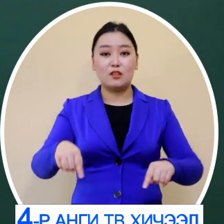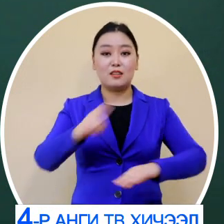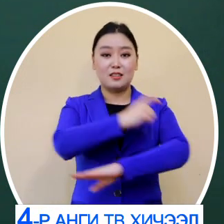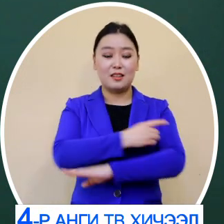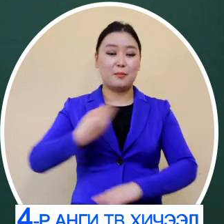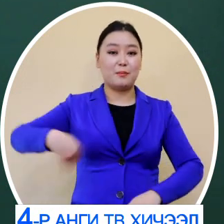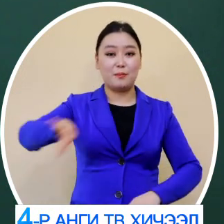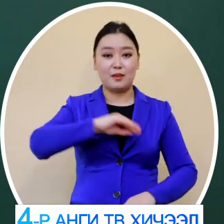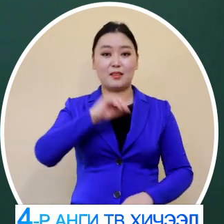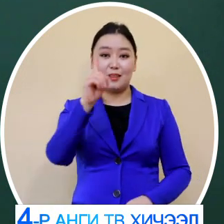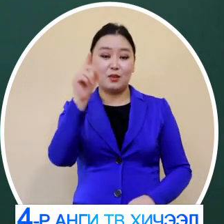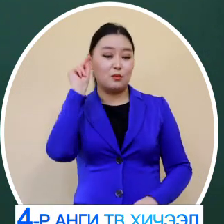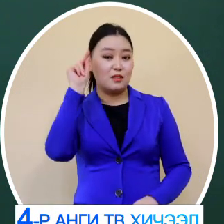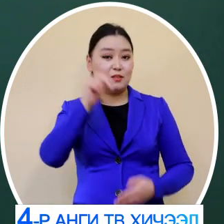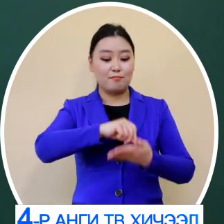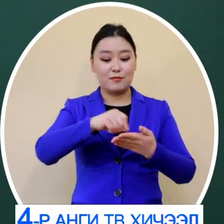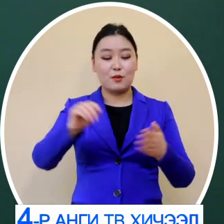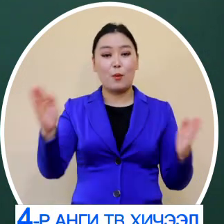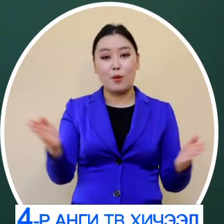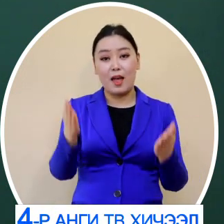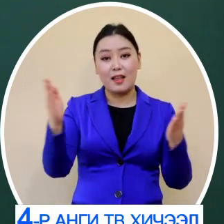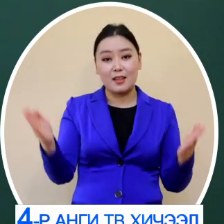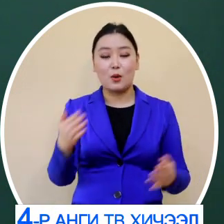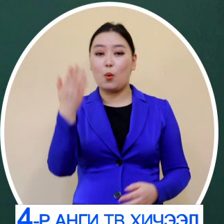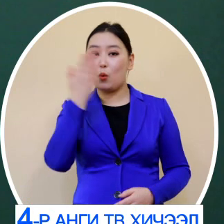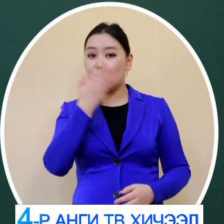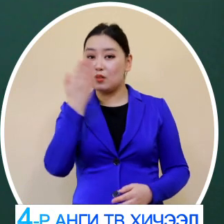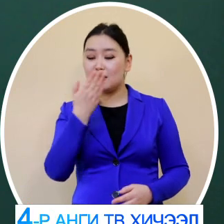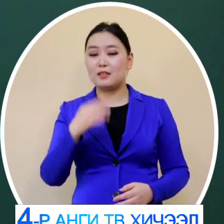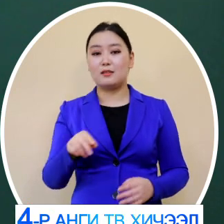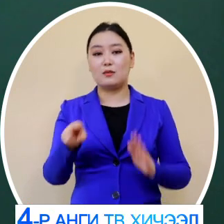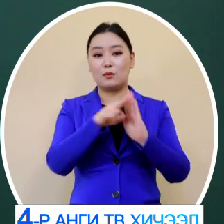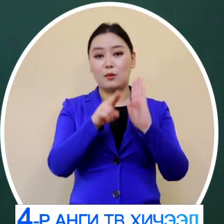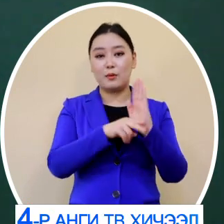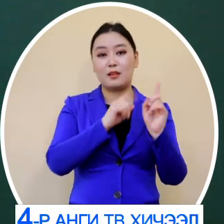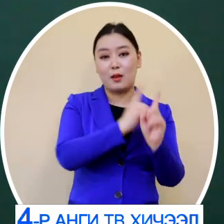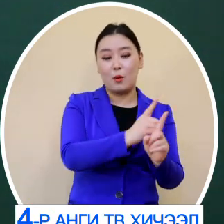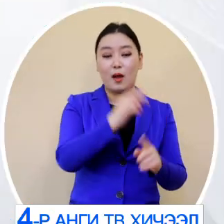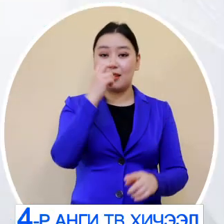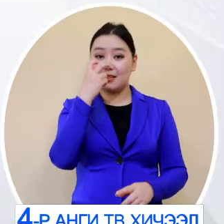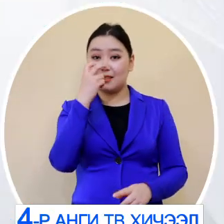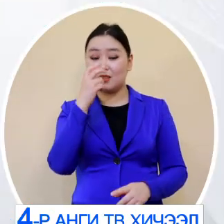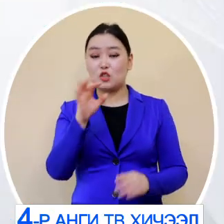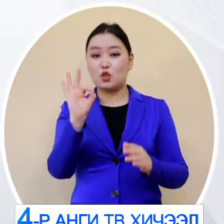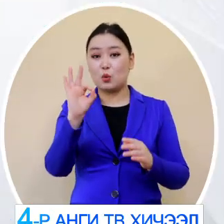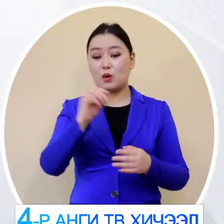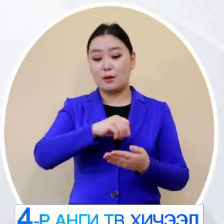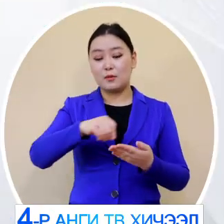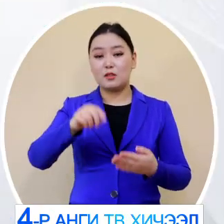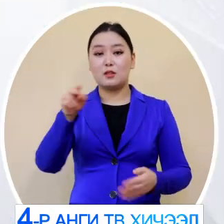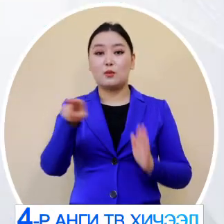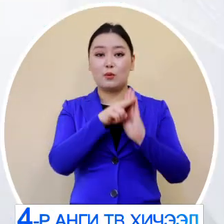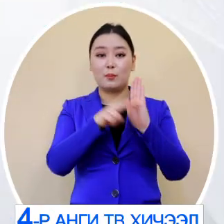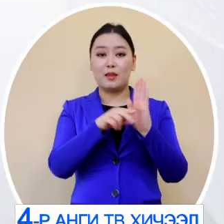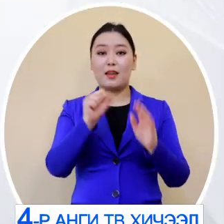бид нэгэн сурагчийн бичсэн уриалгыг уншиж, за түүнийгээ бүтцийн дагуу ажиглан, за зөв бичих дүрмийн